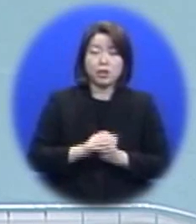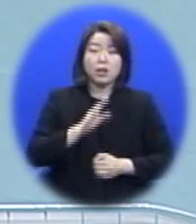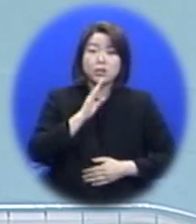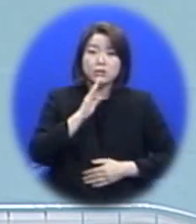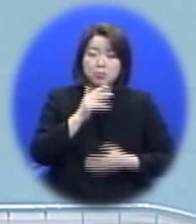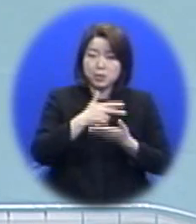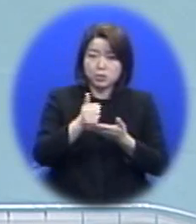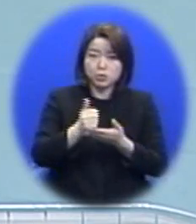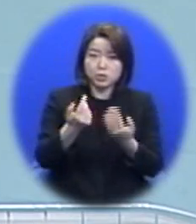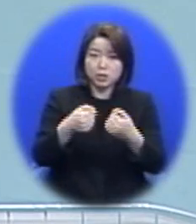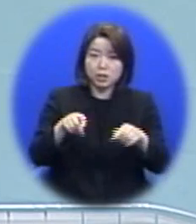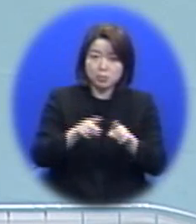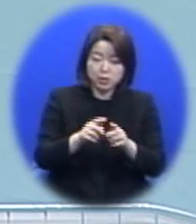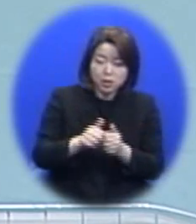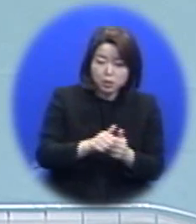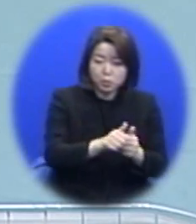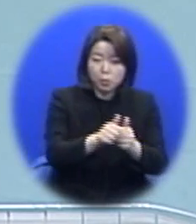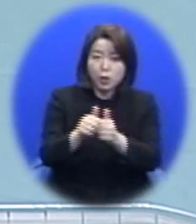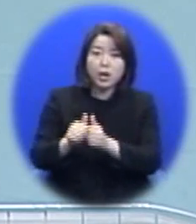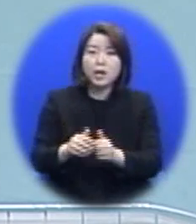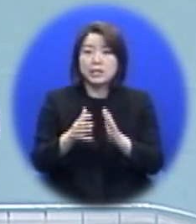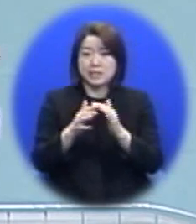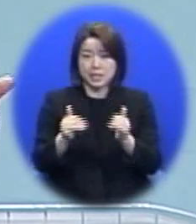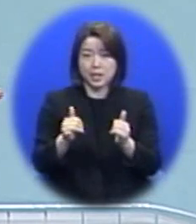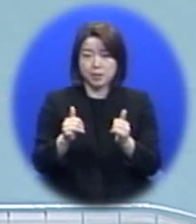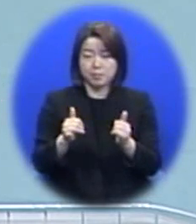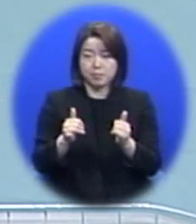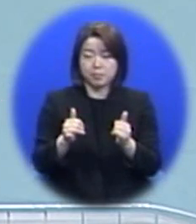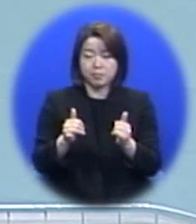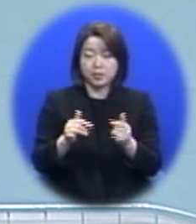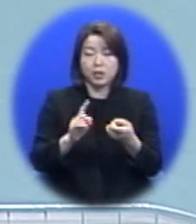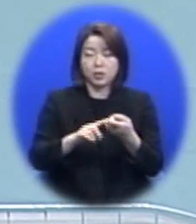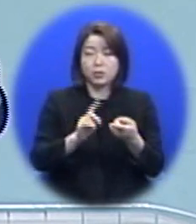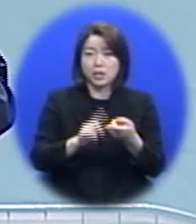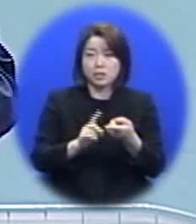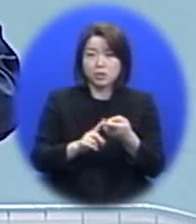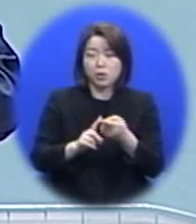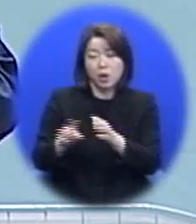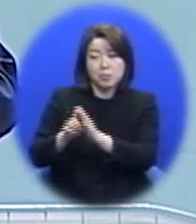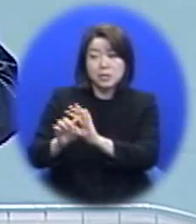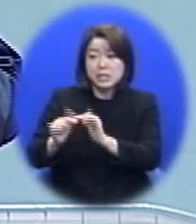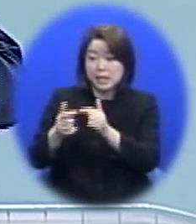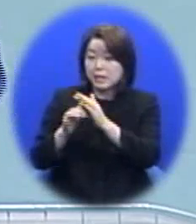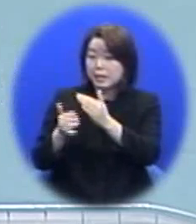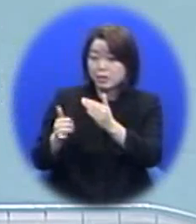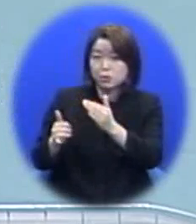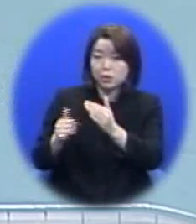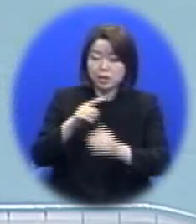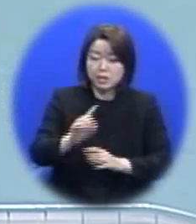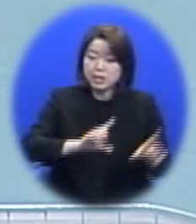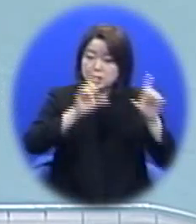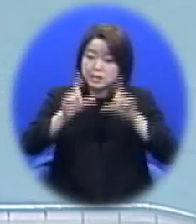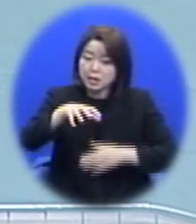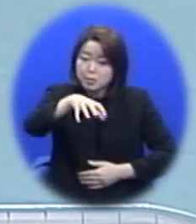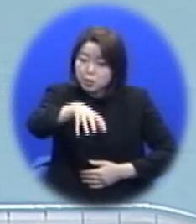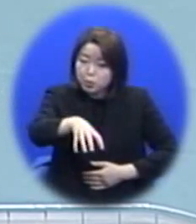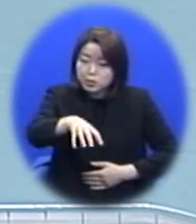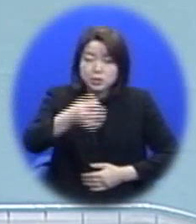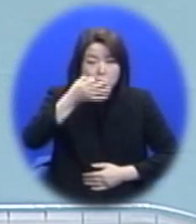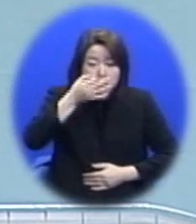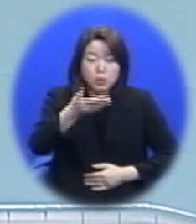정말 주님과 동행하는 사람을 예수 안 믿는 불신 가족들에게 이 삶의 현장에서 보여줄 수